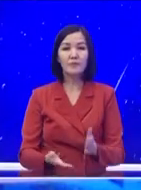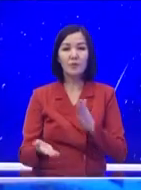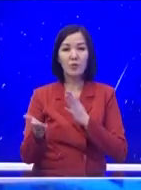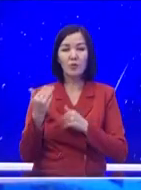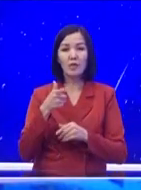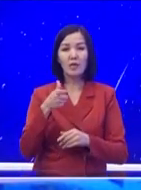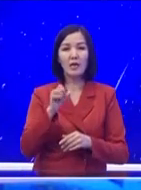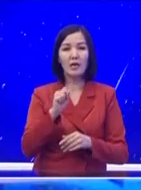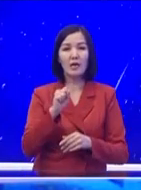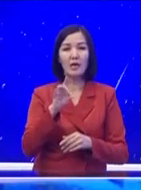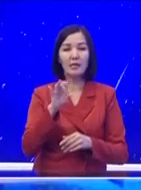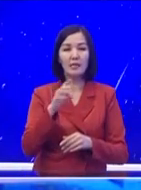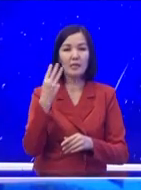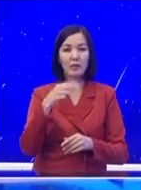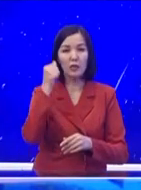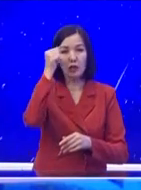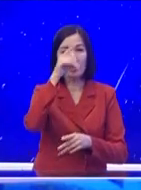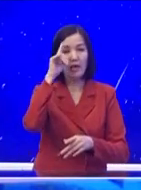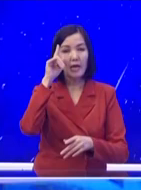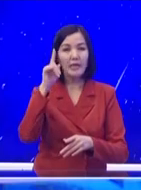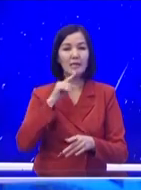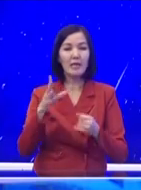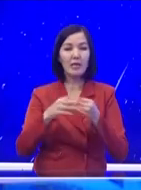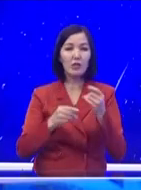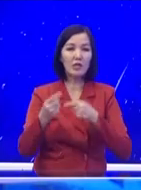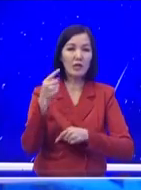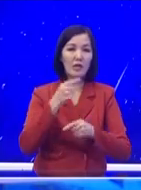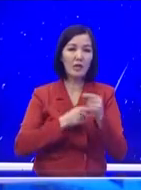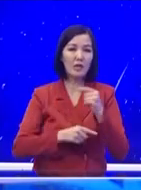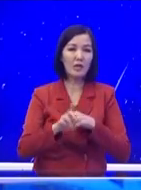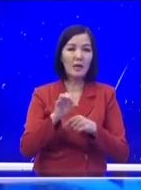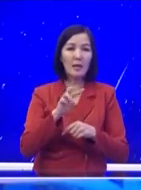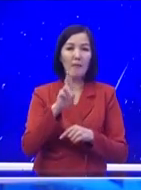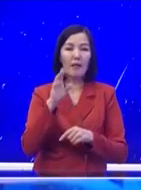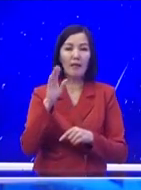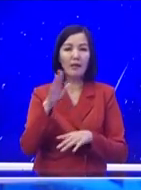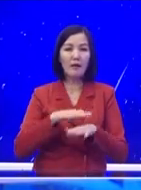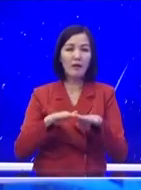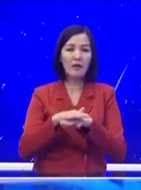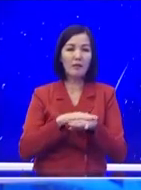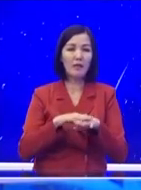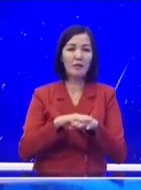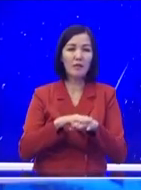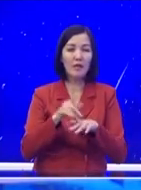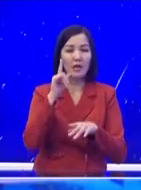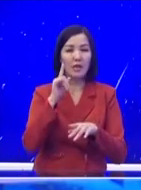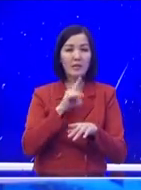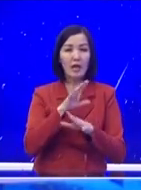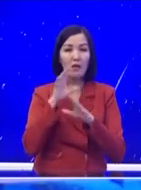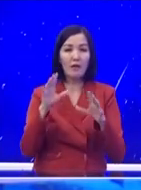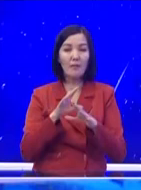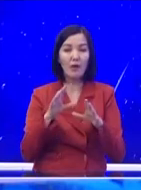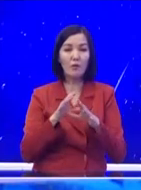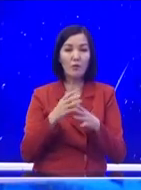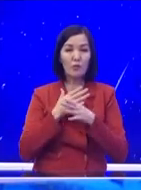Өткен ғасырдың 40-шы жылдары қазақ еліне жер аударылған Кабардино-Балкар халқында өз бауырына басты. Бұл